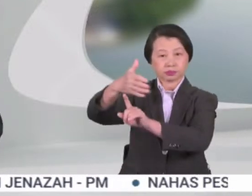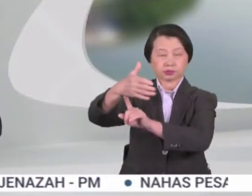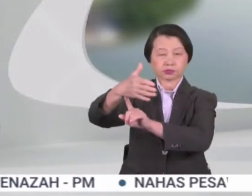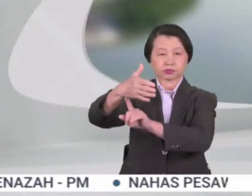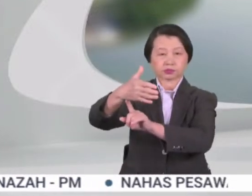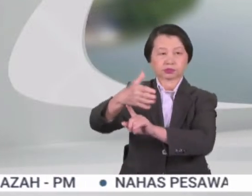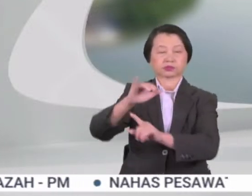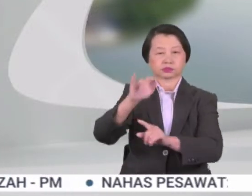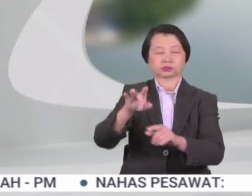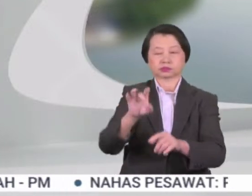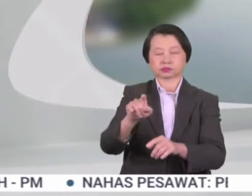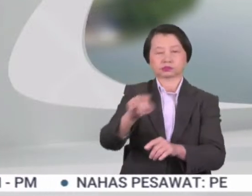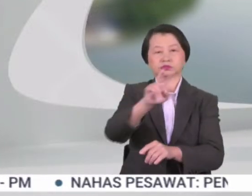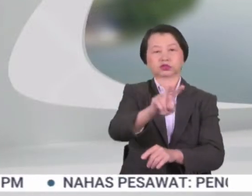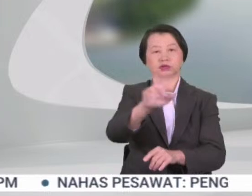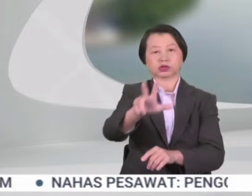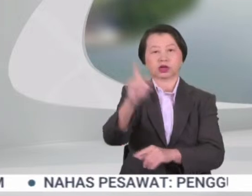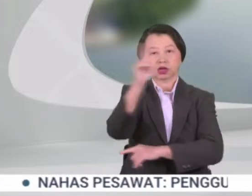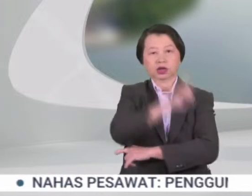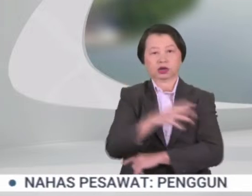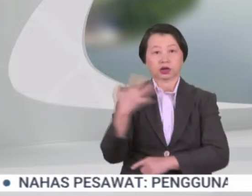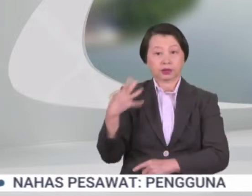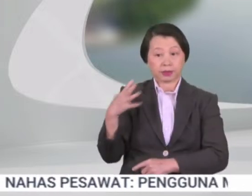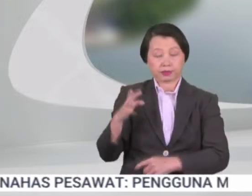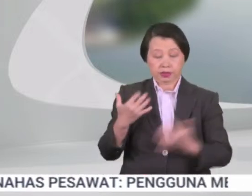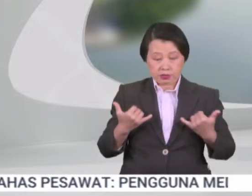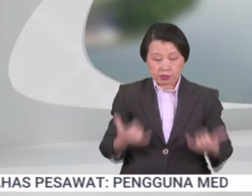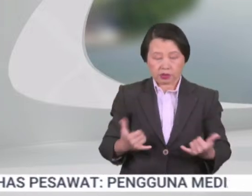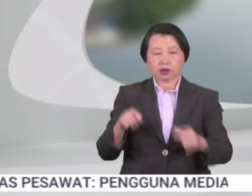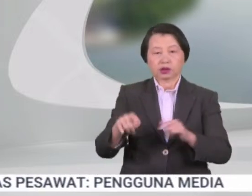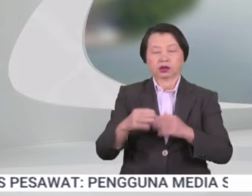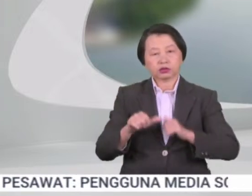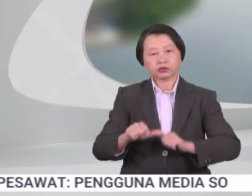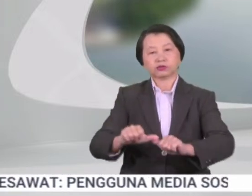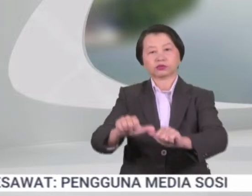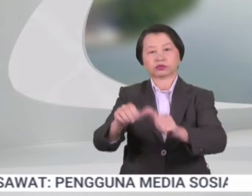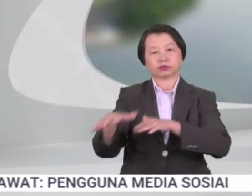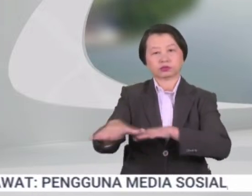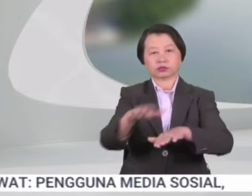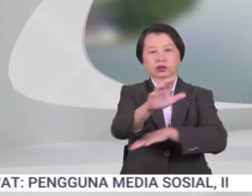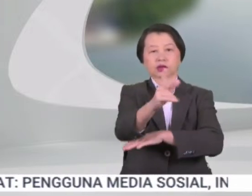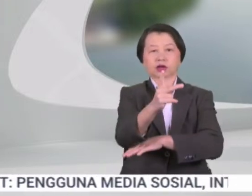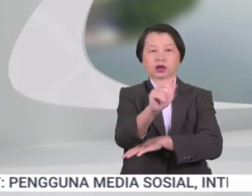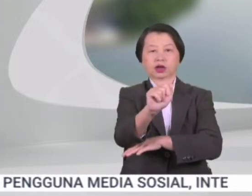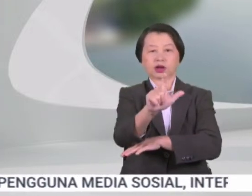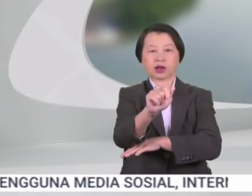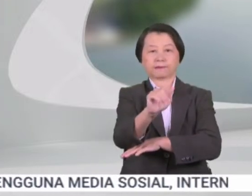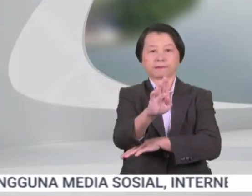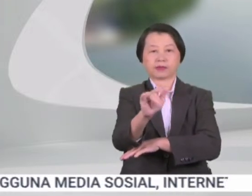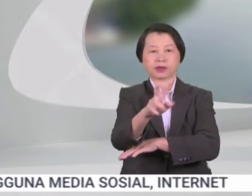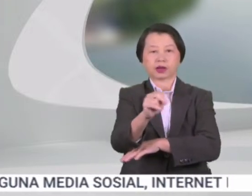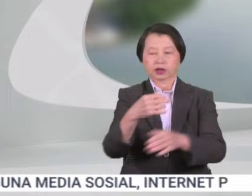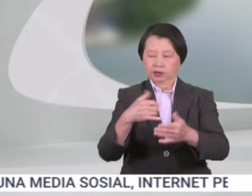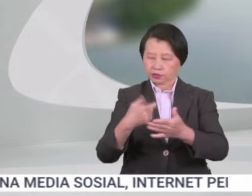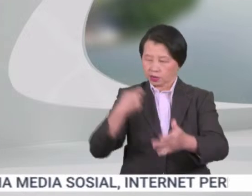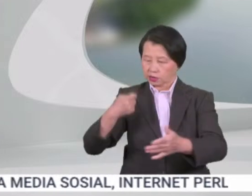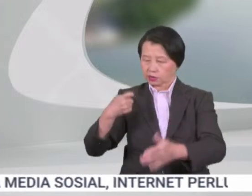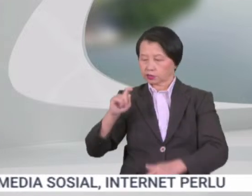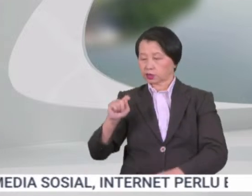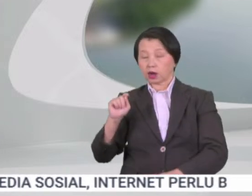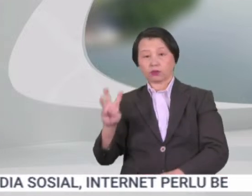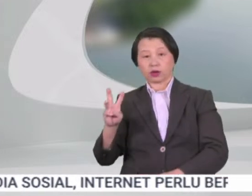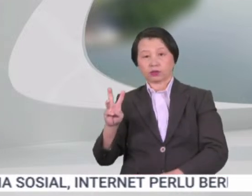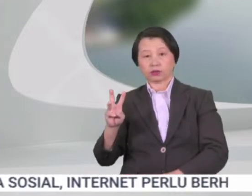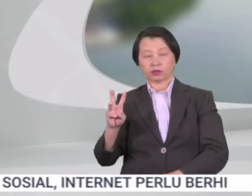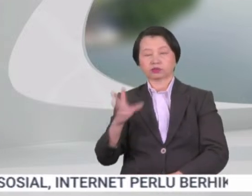kmjg 2023 masuk hari ke-14 hari ini meneruskan perjalanan ke kalabakan selepas tiba di Tawau malam tadi pelepasan